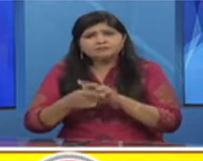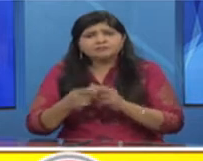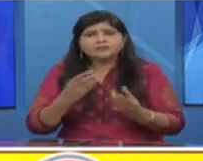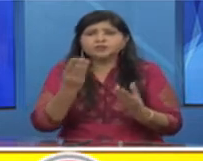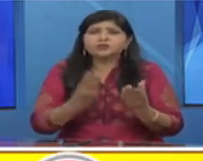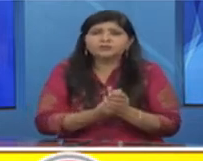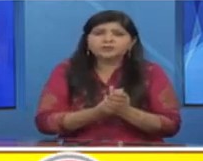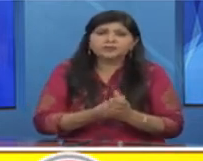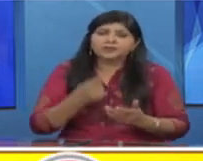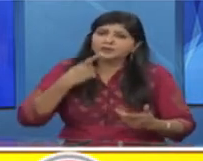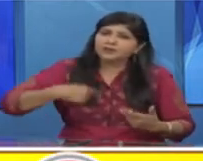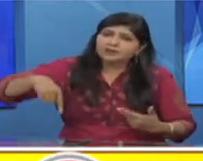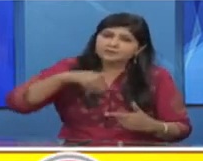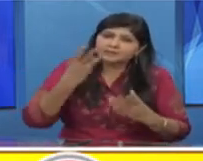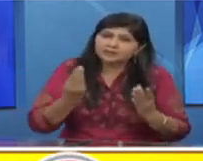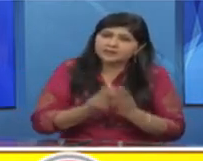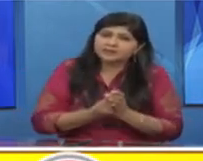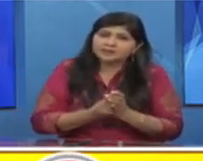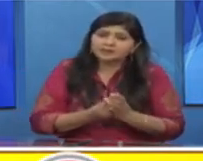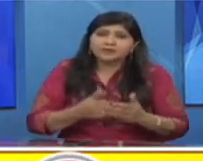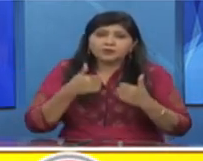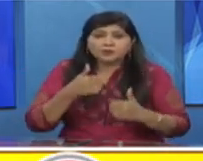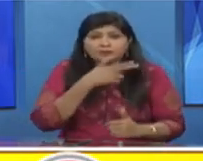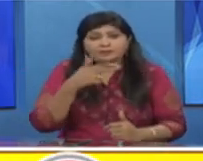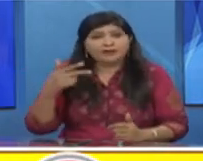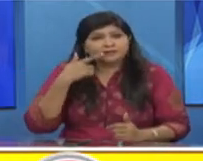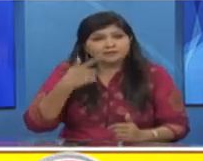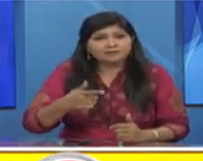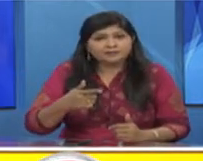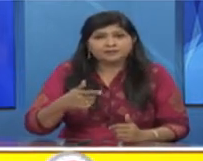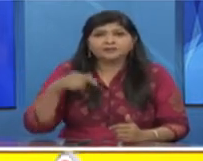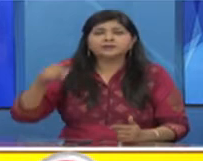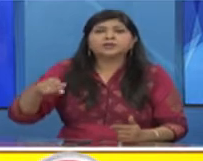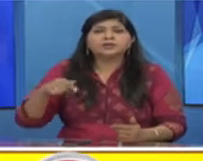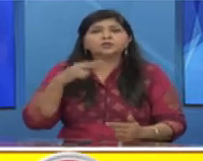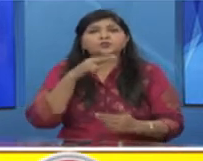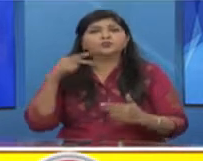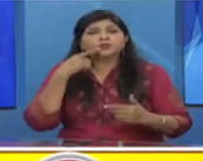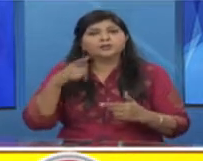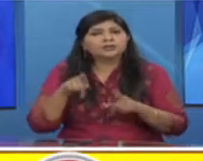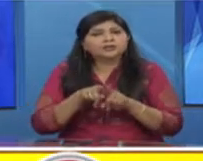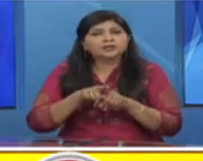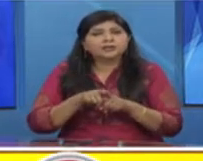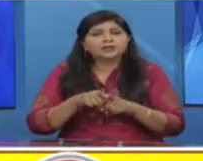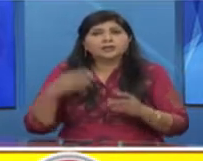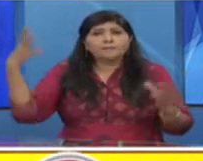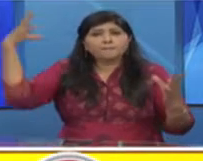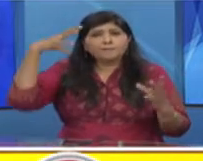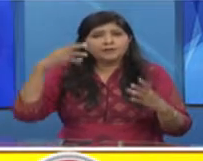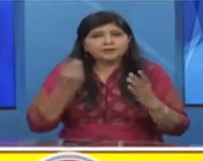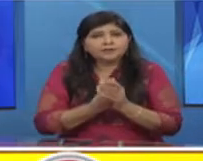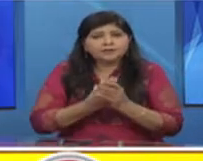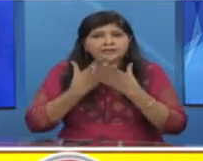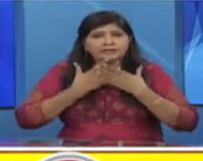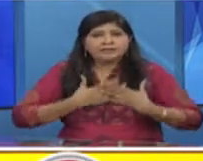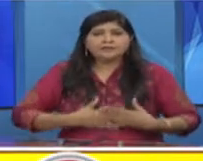ज्योतिर नमोस्तुते। कितना उत्तम संदेश है। इस श्लोक में कहा है, प्रकाश जीवन